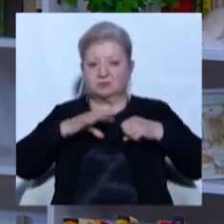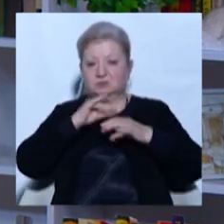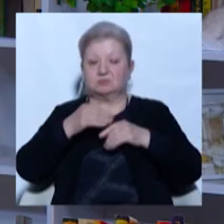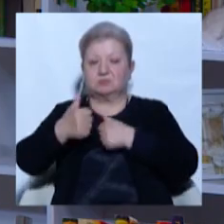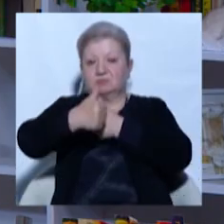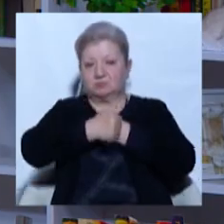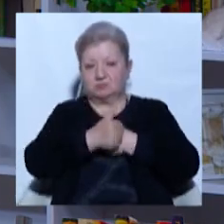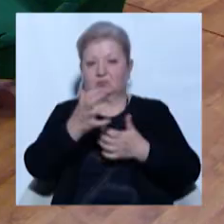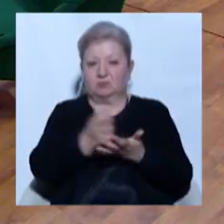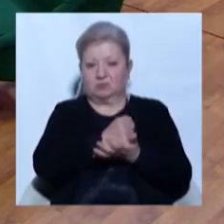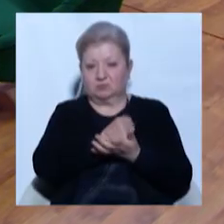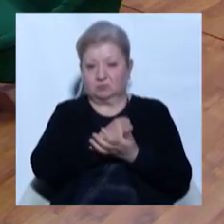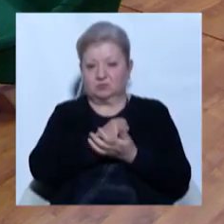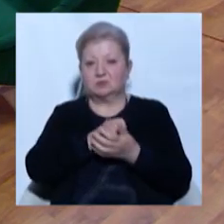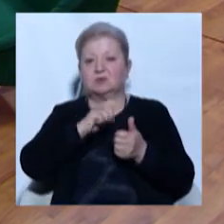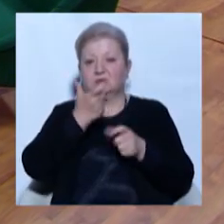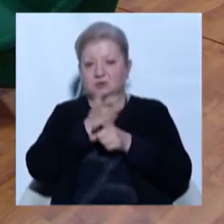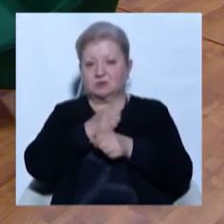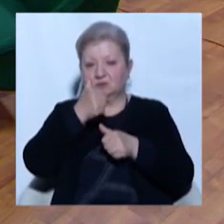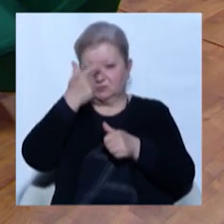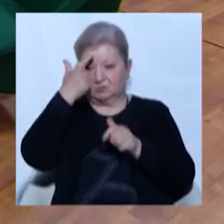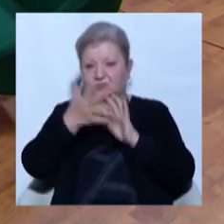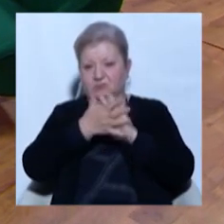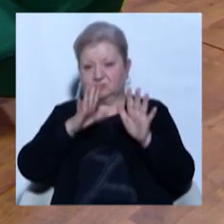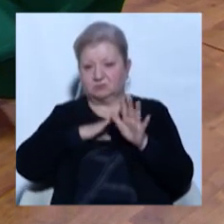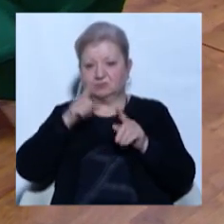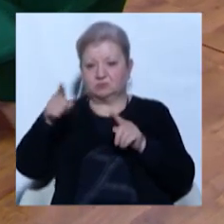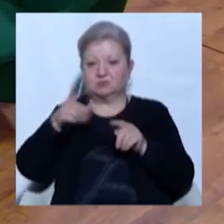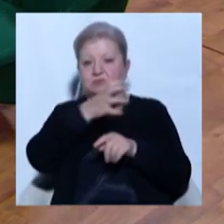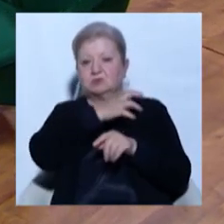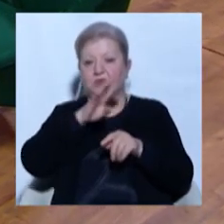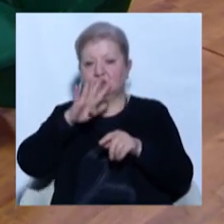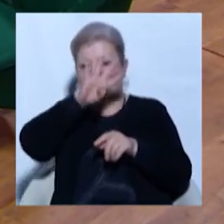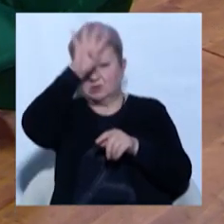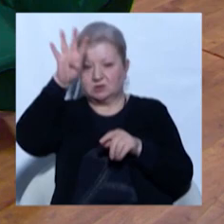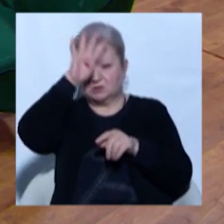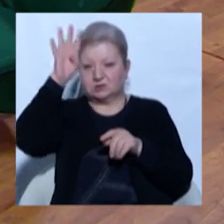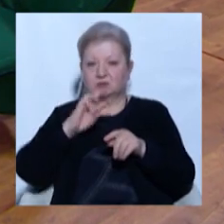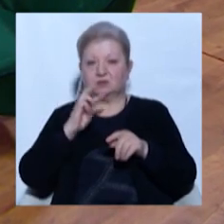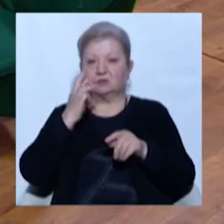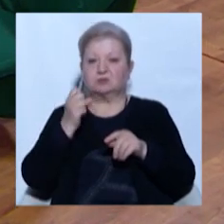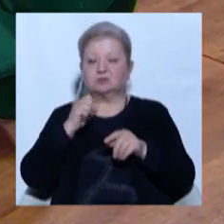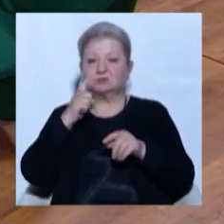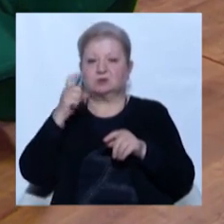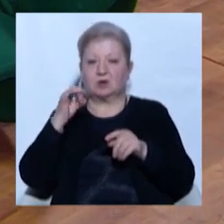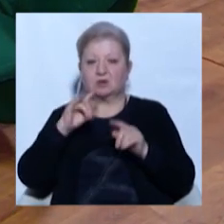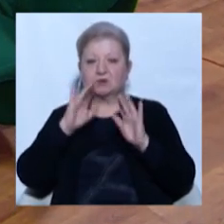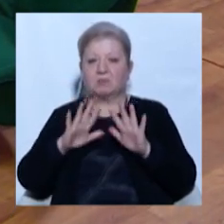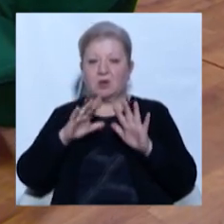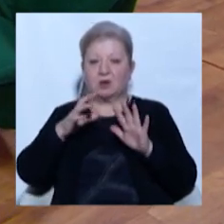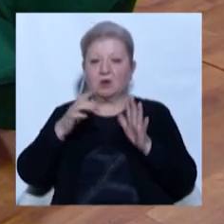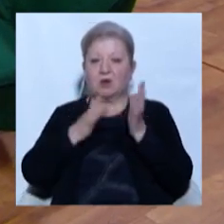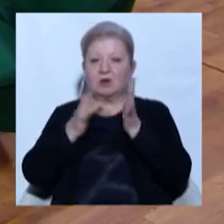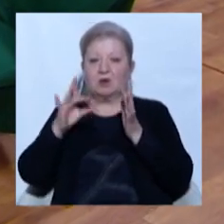მხარდაჭერა მოეპოვებინა. ეს ძალიან კარგად ესმის ირანის შაჰებსაც და ამ დროიდან უკვე რელიგია მხოლოდ რელიგია არ არის,